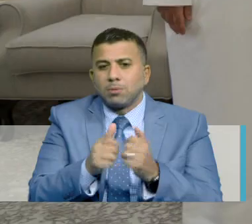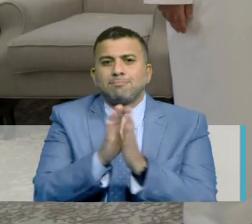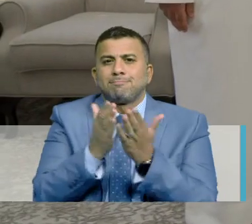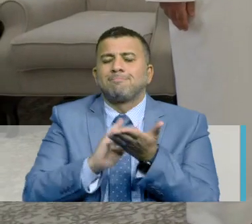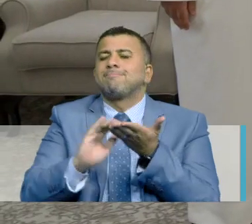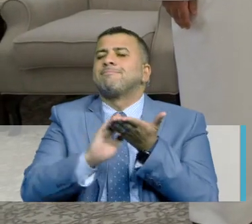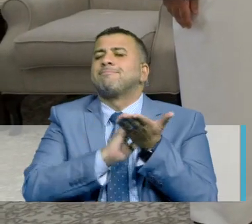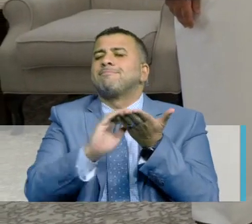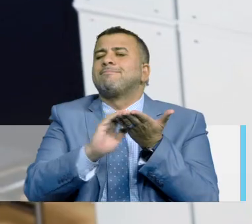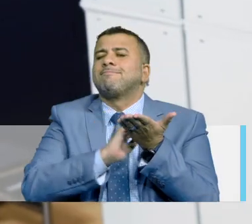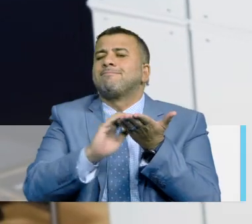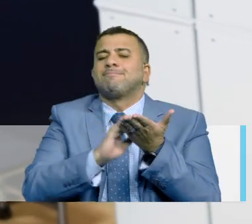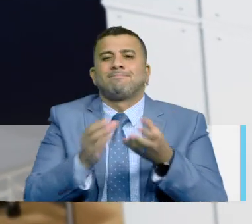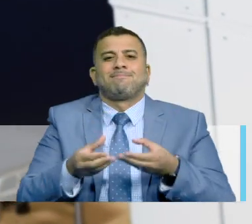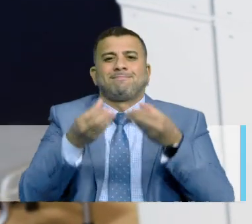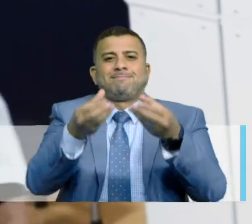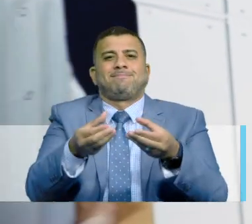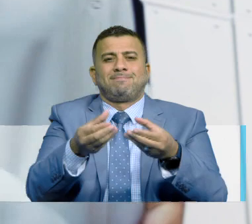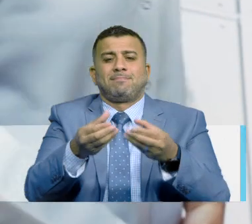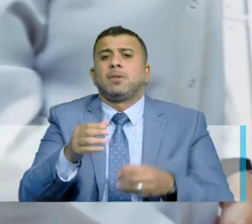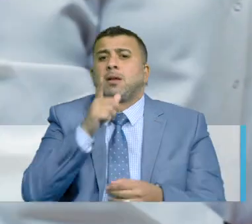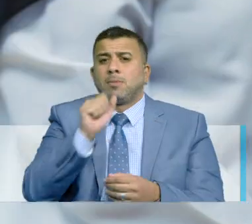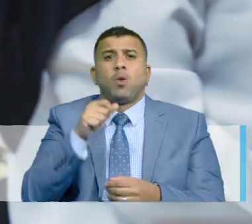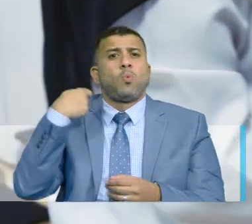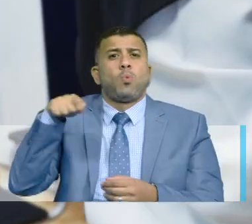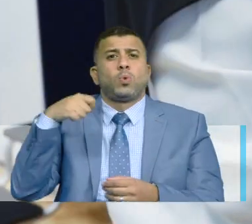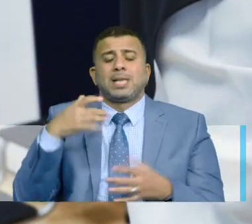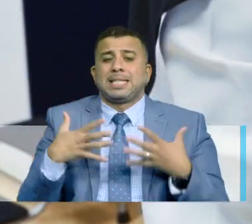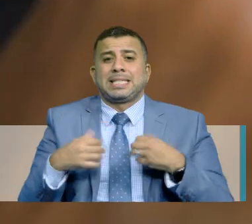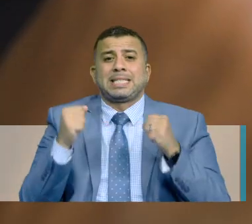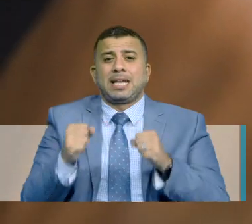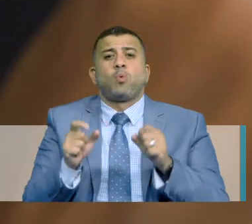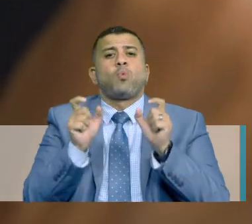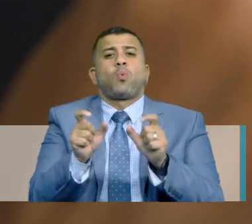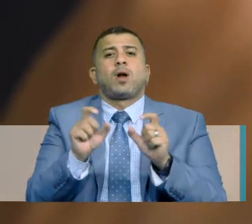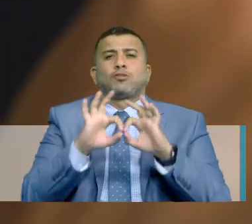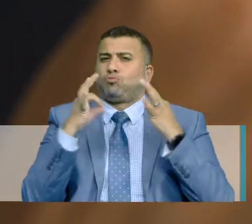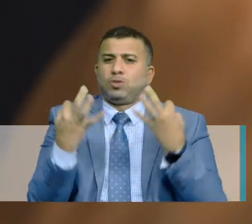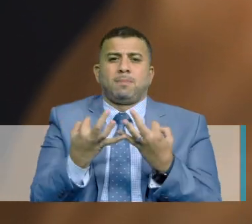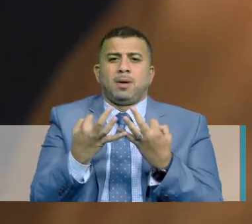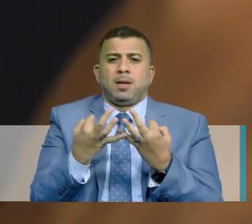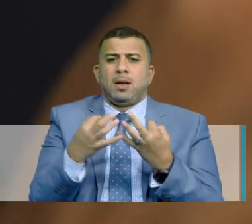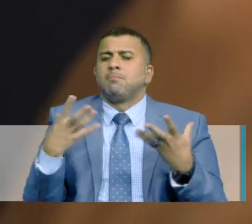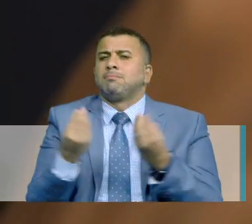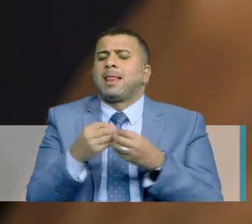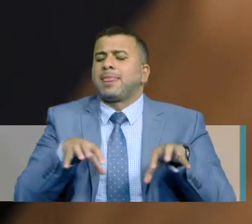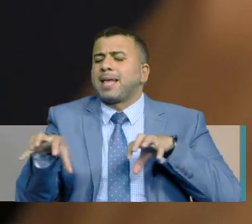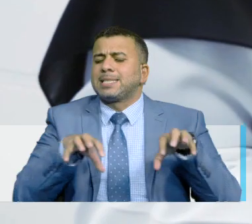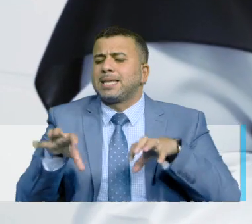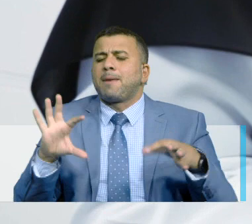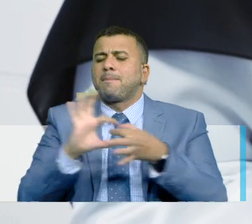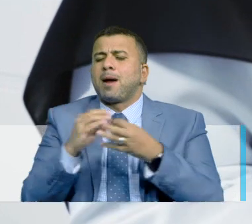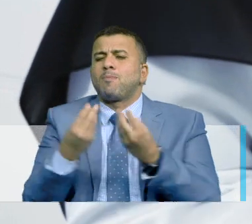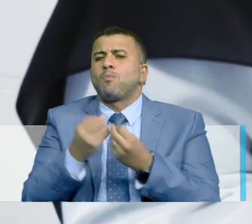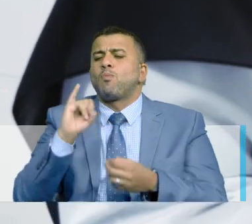برايل وعلى مستوى الدوله اطلقت وزاره الصحه ووقايه المجتمع بالتنسيق والتعاون